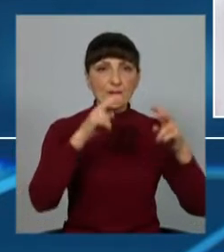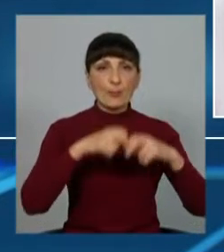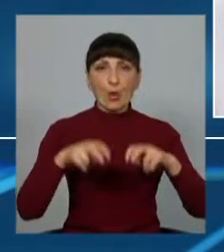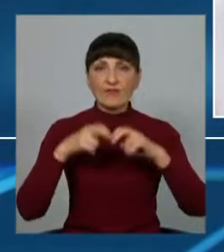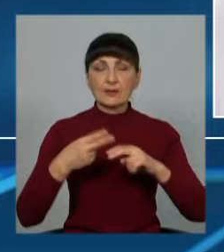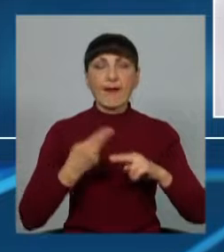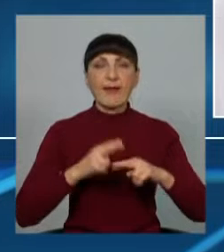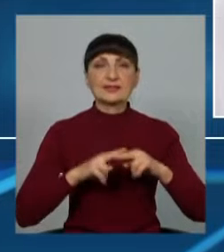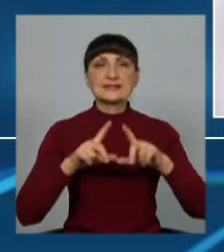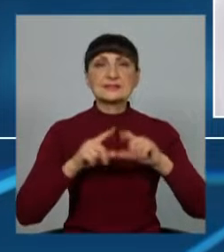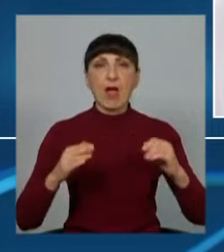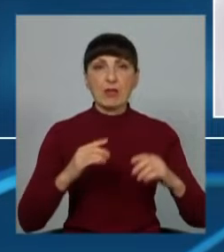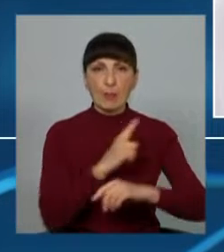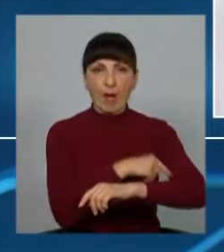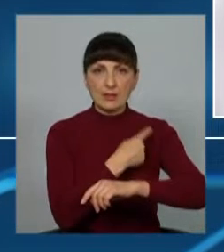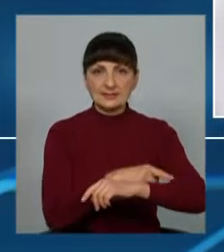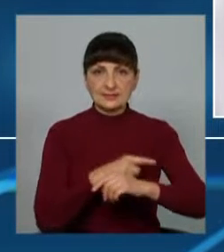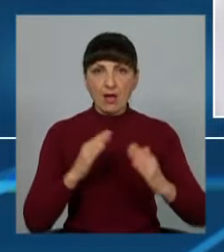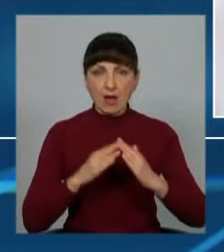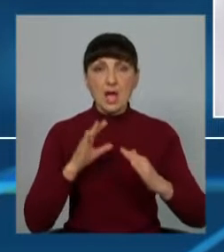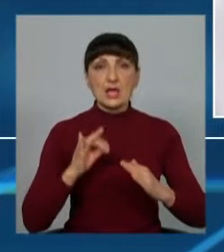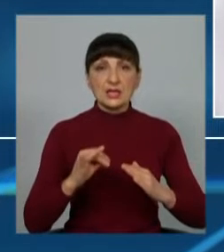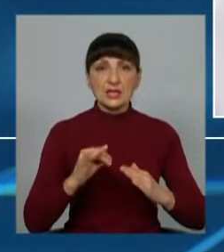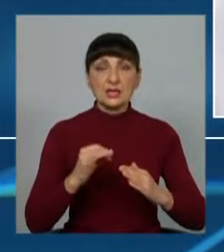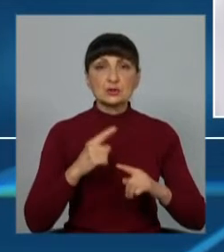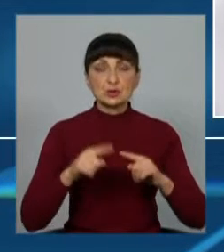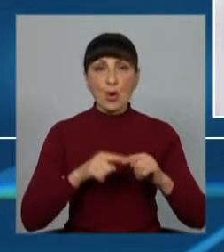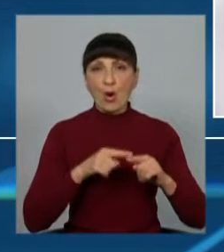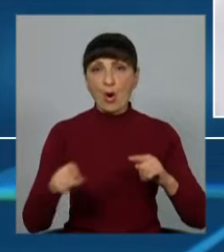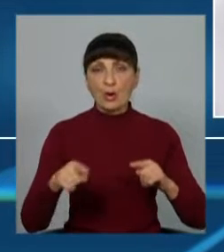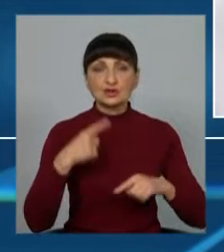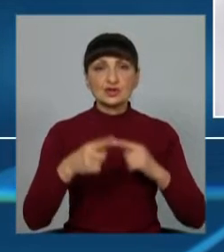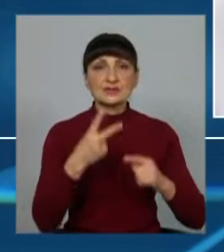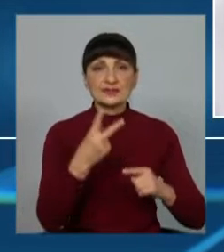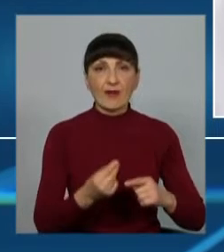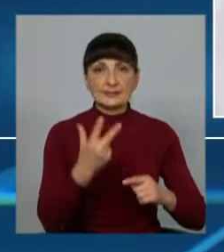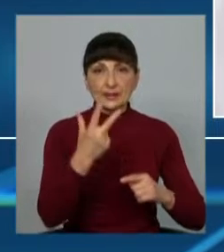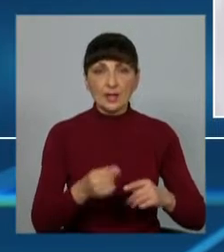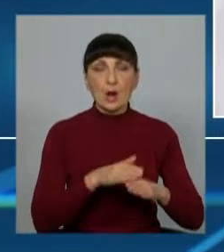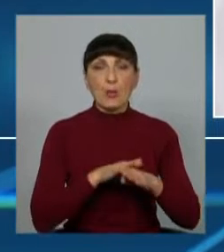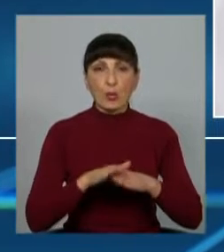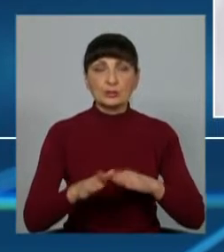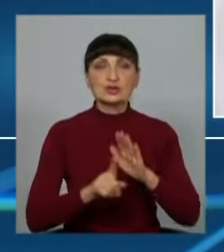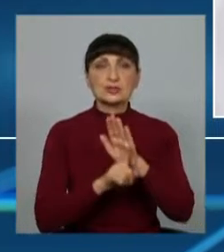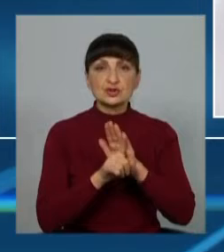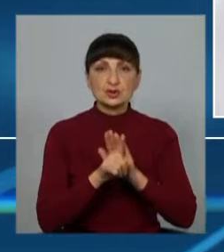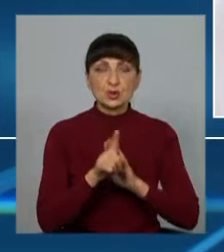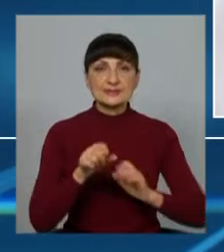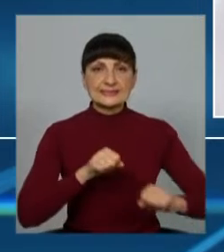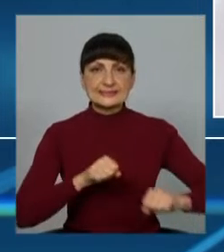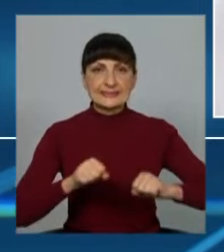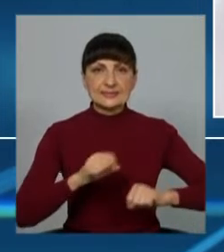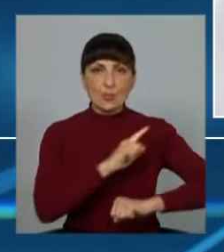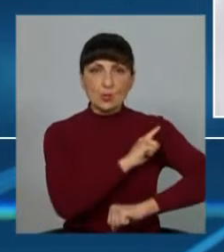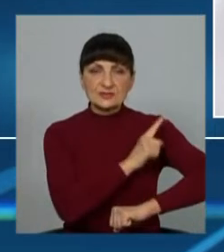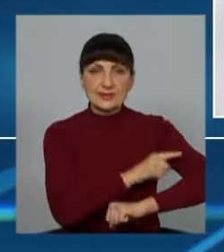этого здания. И буквально на днях, через 2-3 дня, полностью начнется сейсмоусиление